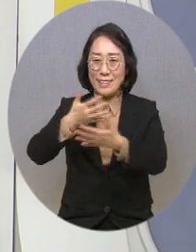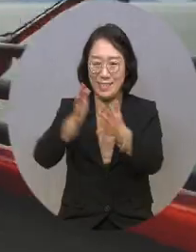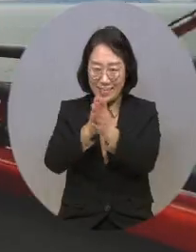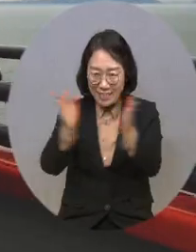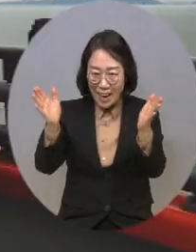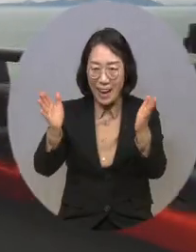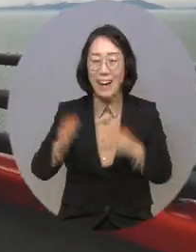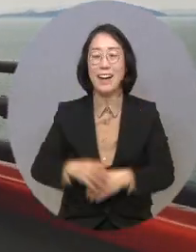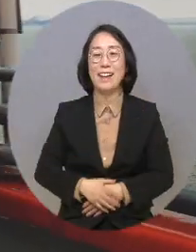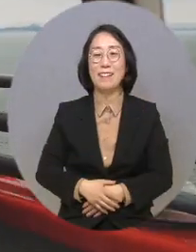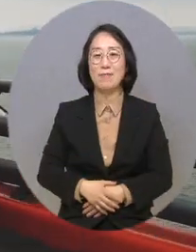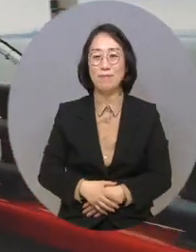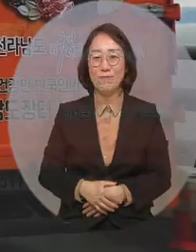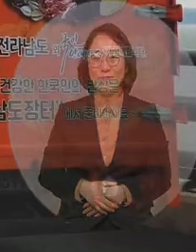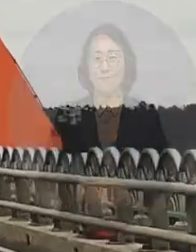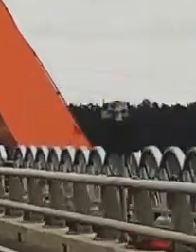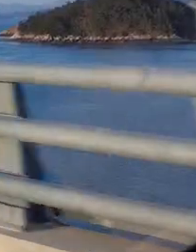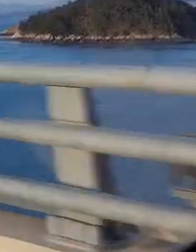스타트!